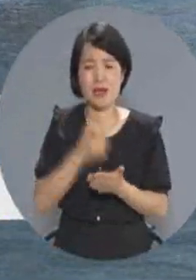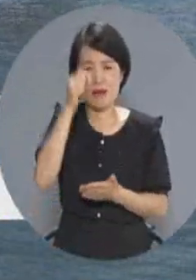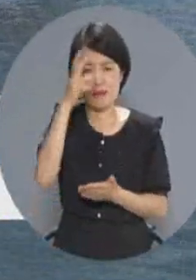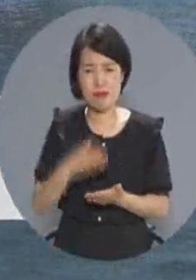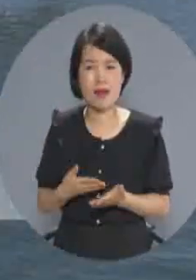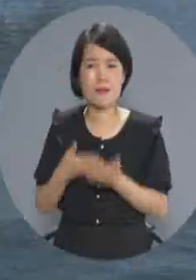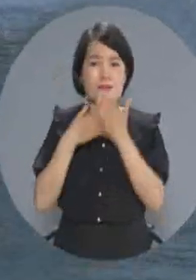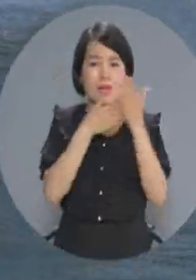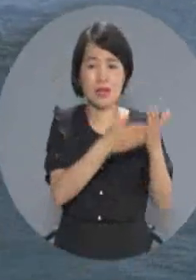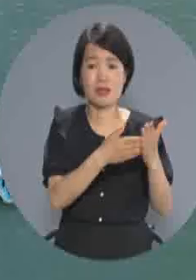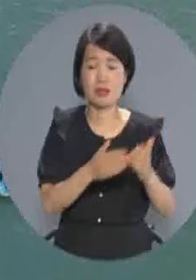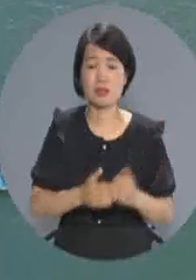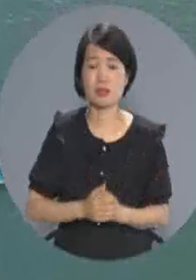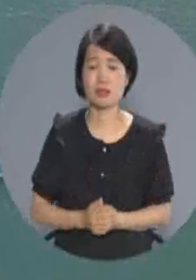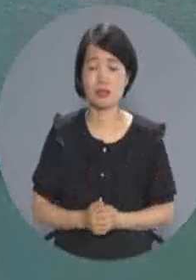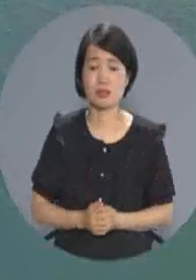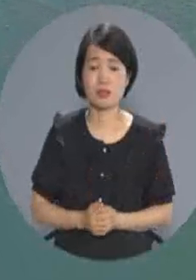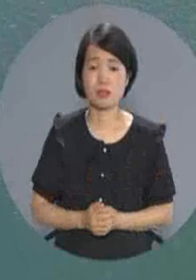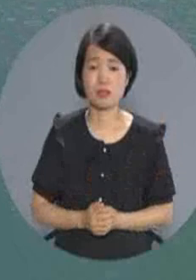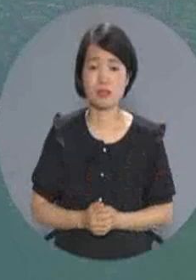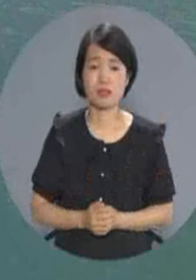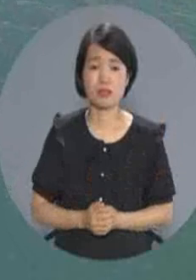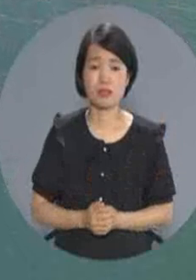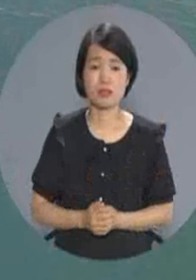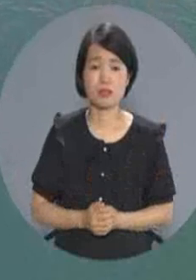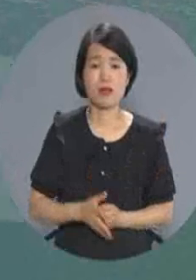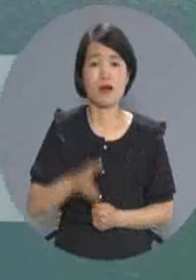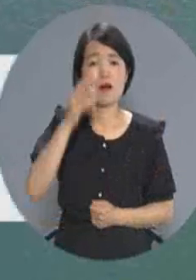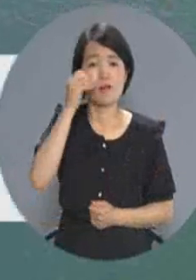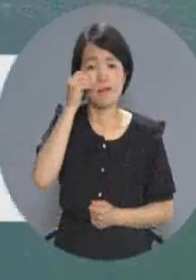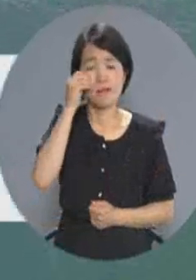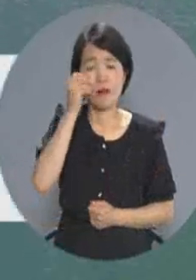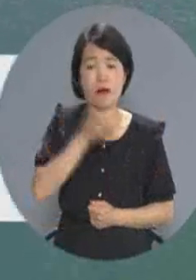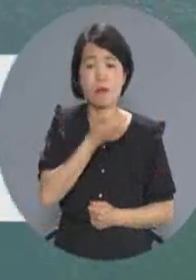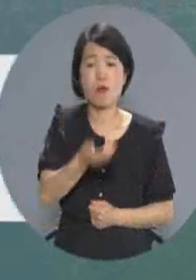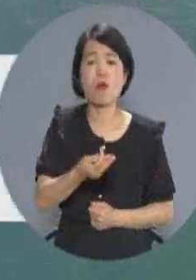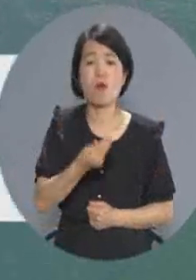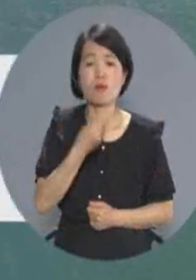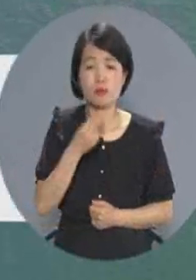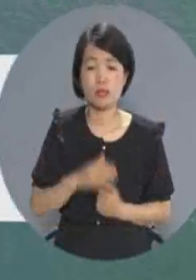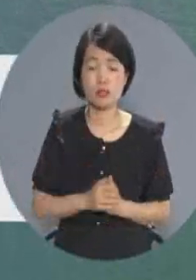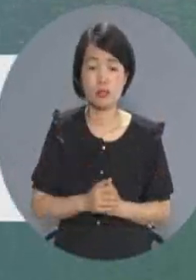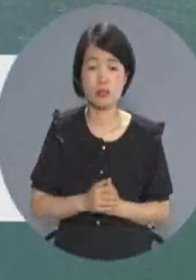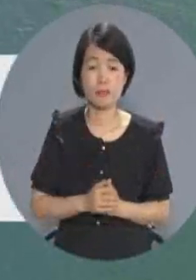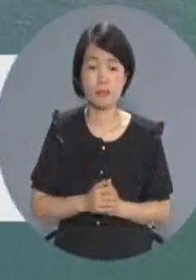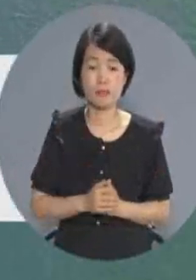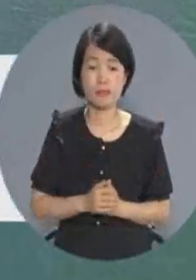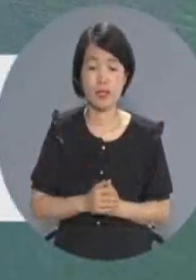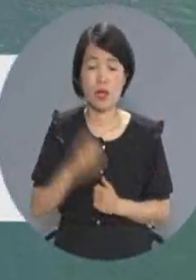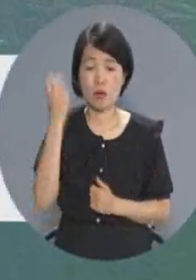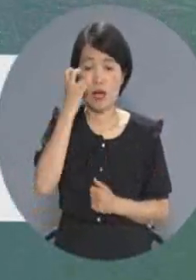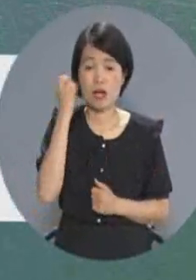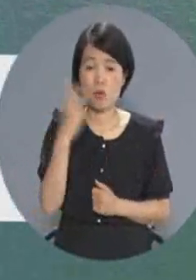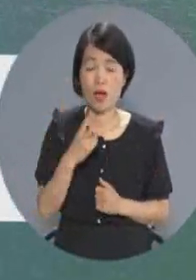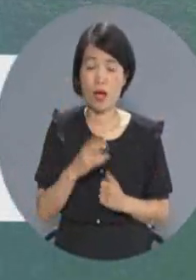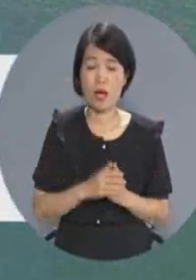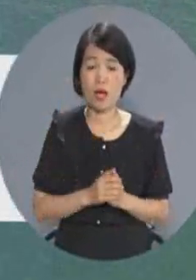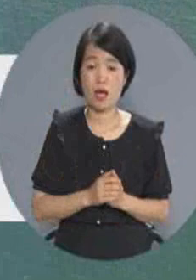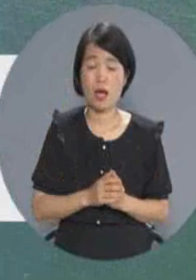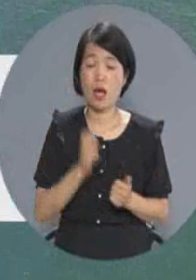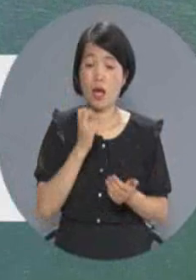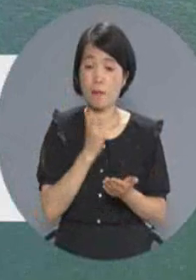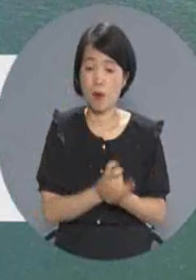수차례 제기해왔습니다. 말 그대로 방치 선박을 제거하지 아니할 때는 공유수명 관리 및 매립에 관한